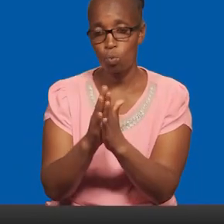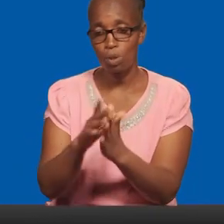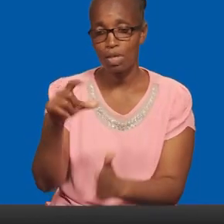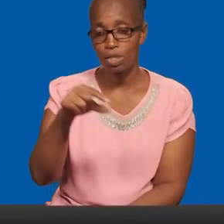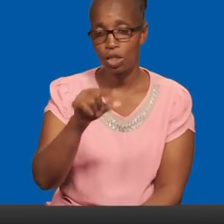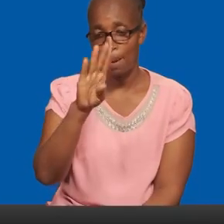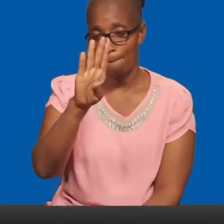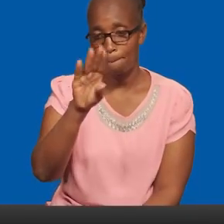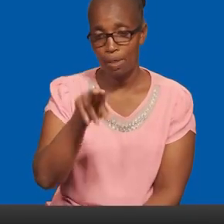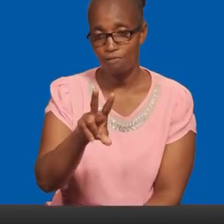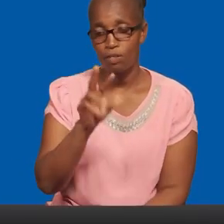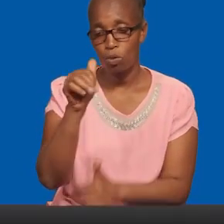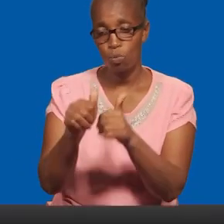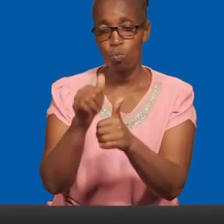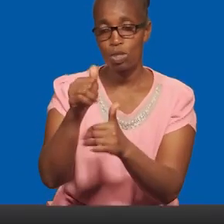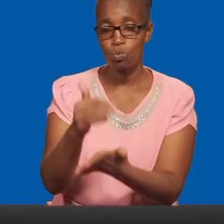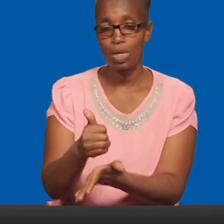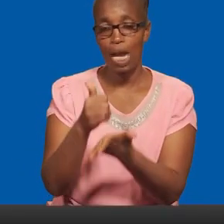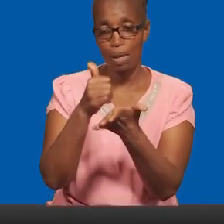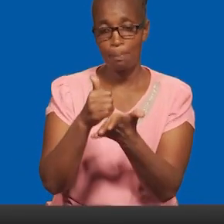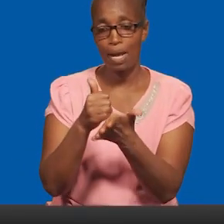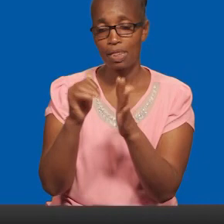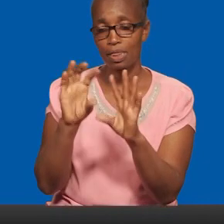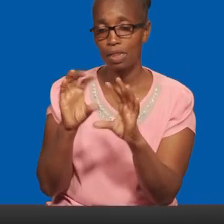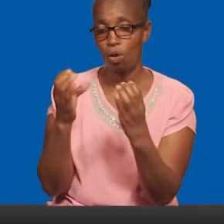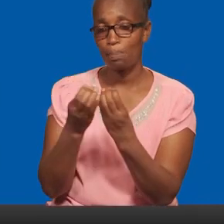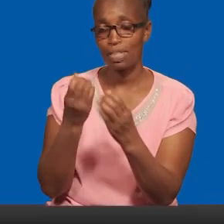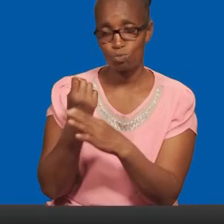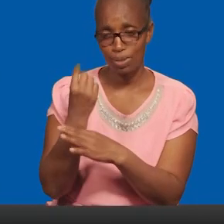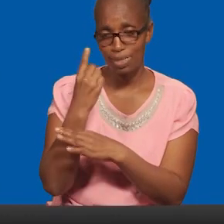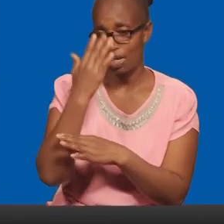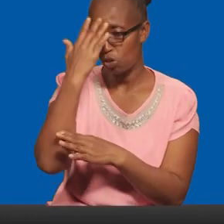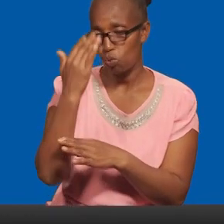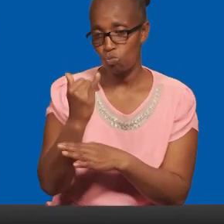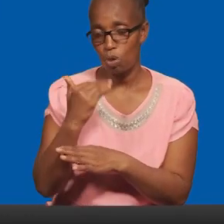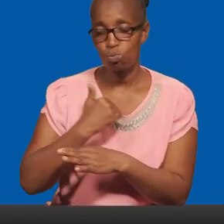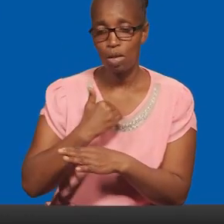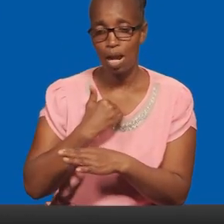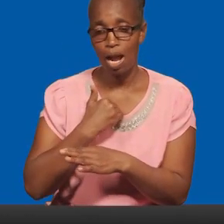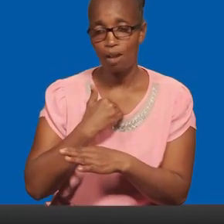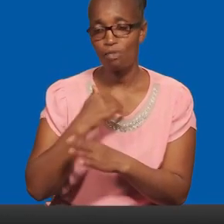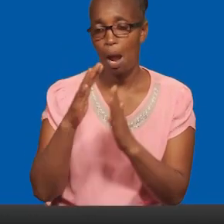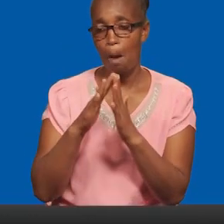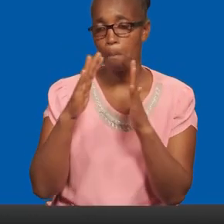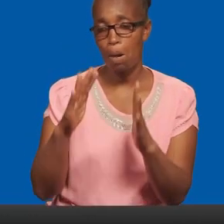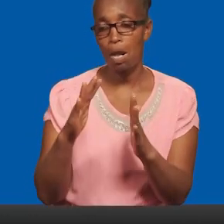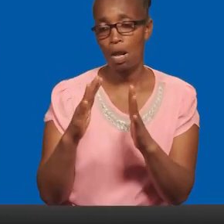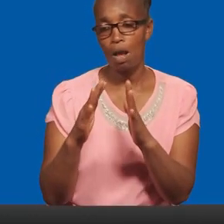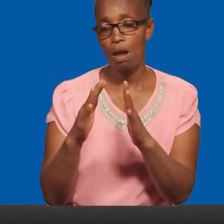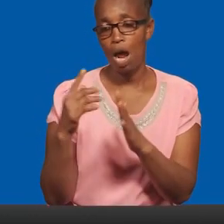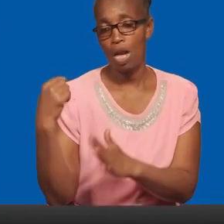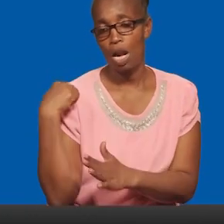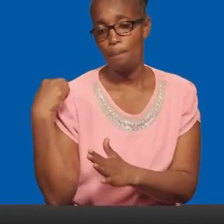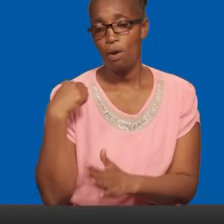dhulma za kijinsia zitasaidia jamii kuelewa sababu zinazochangia mimba za mapema, maambukizi ya virusi vya